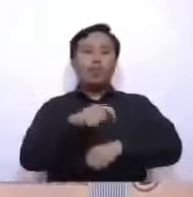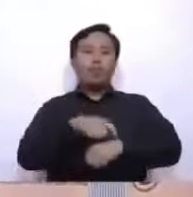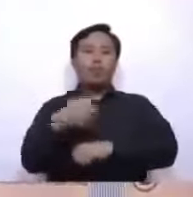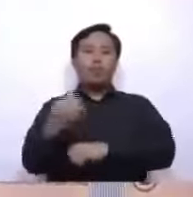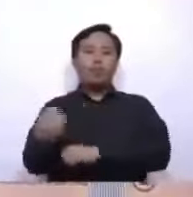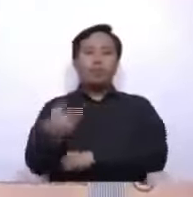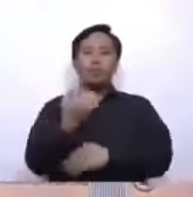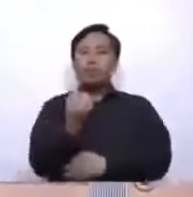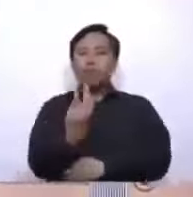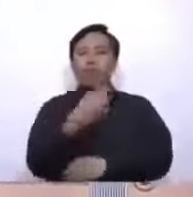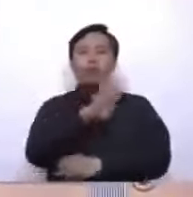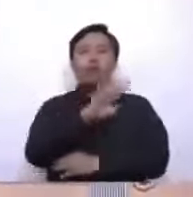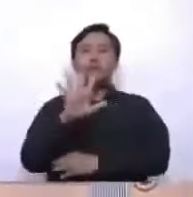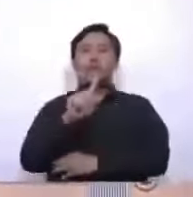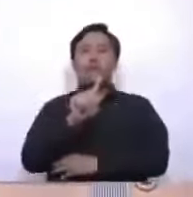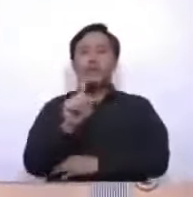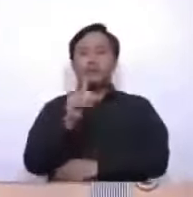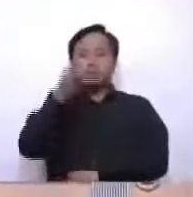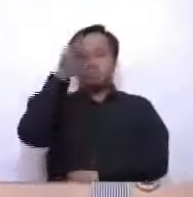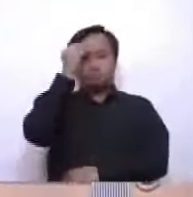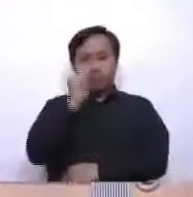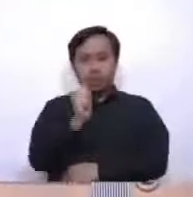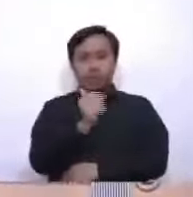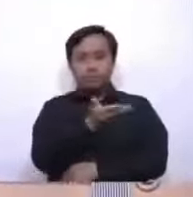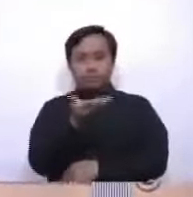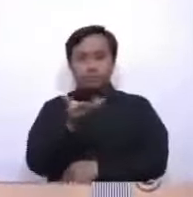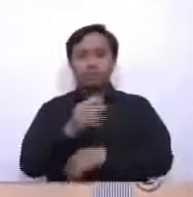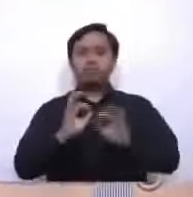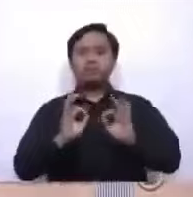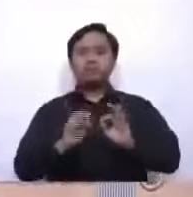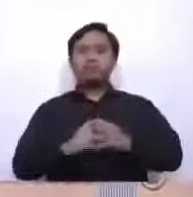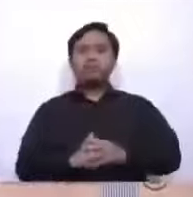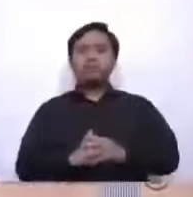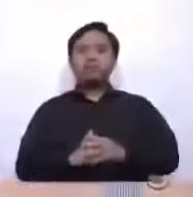juga 45 detik. Bisa dimengerti, Bapak? Baik. Baik.